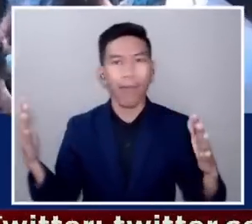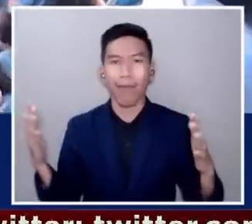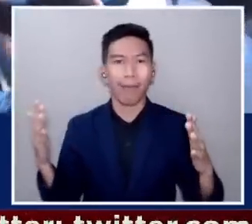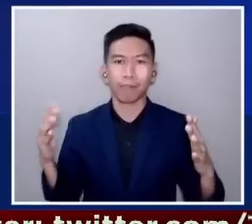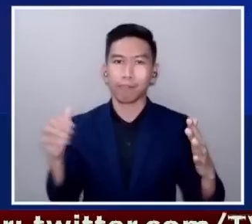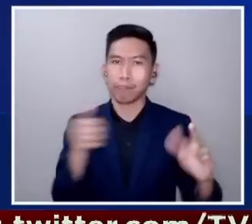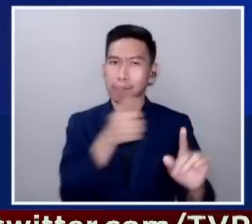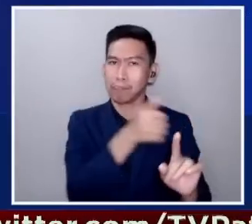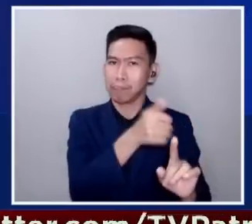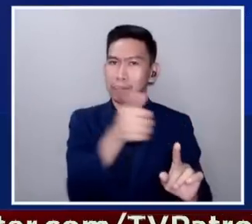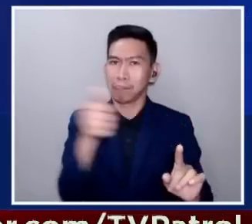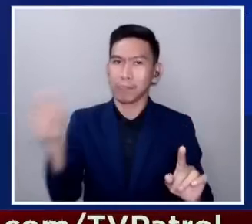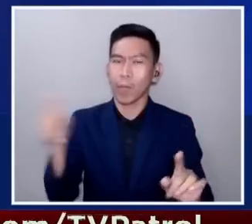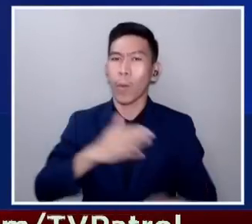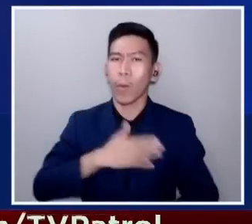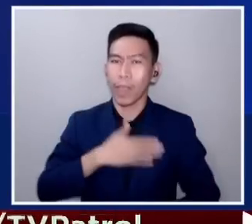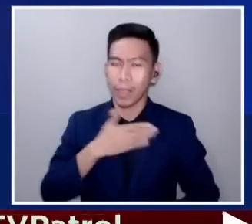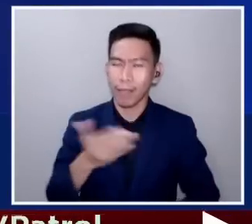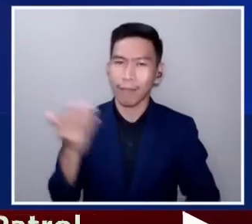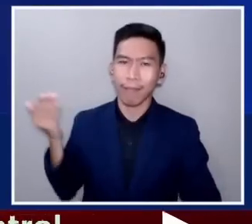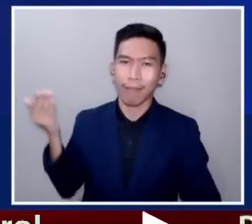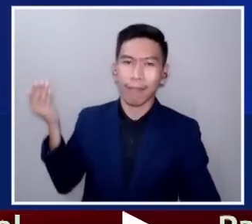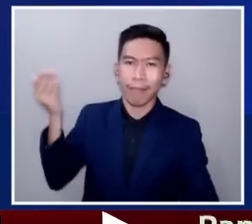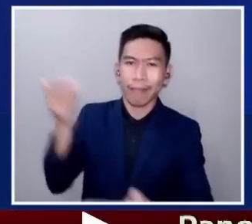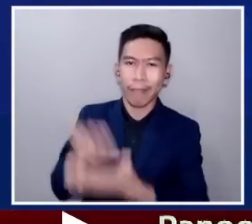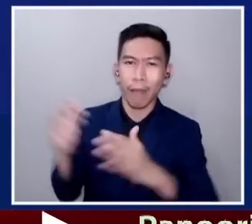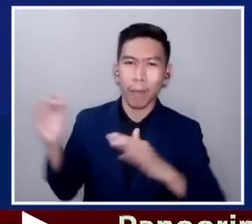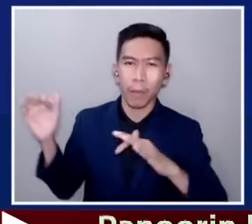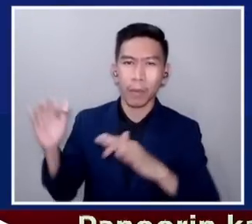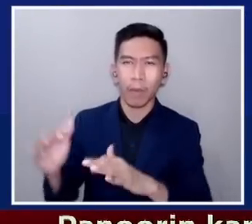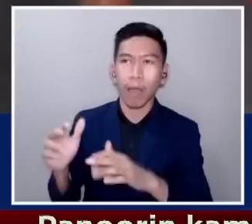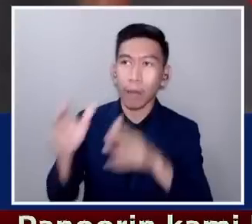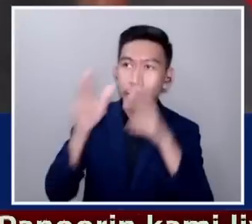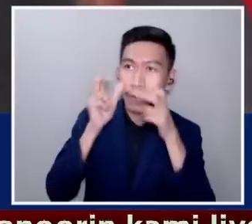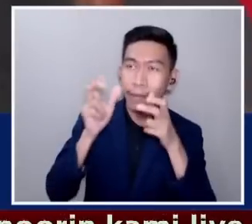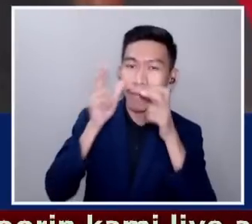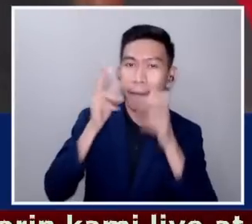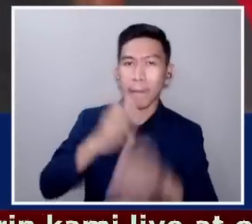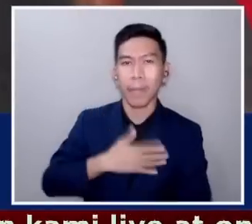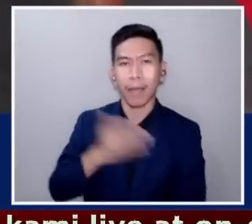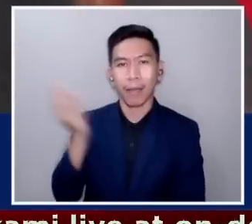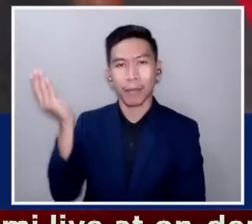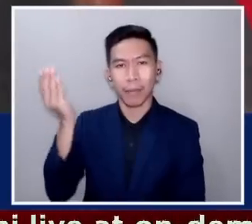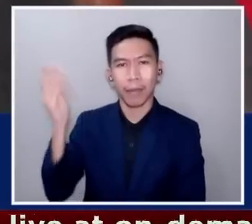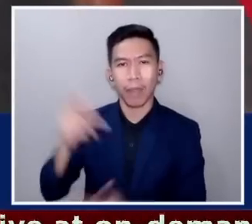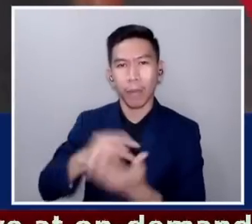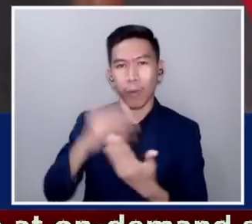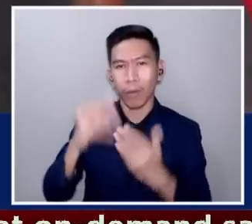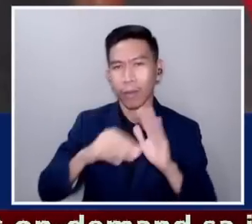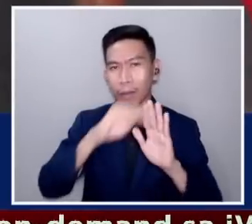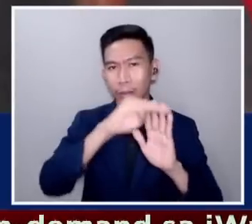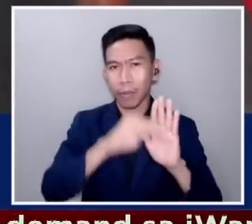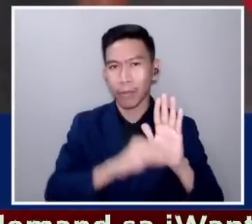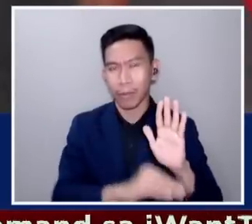pumunta doon para mapakinggan yung kalumpati natin, programa natin. At